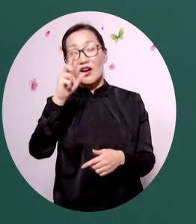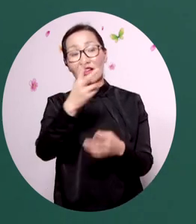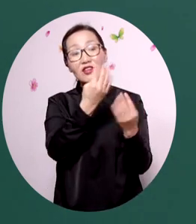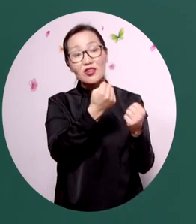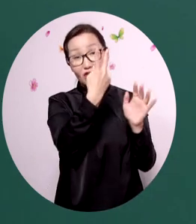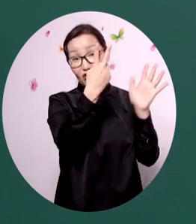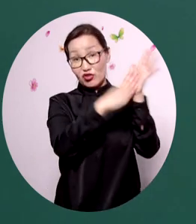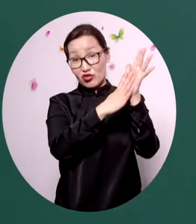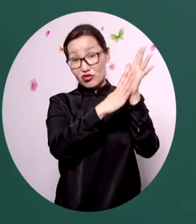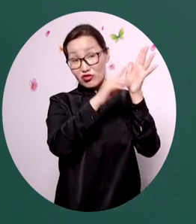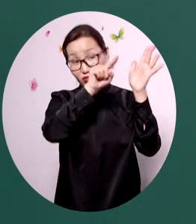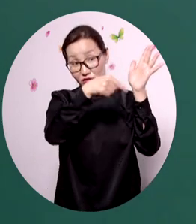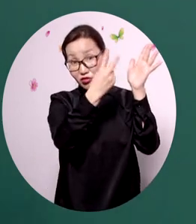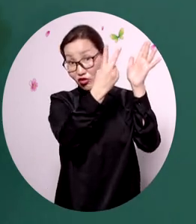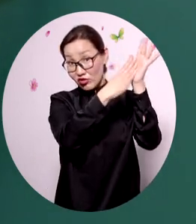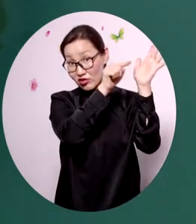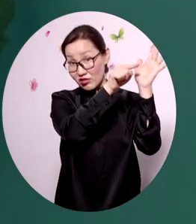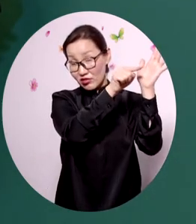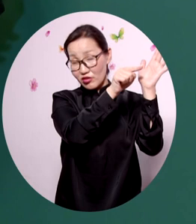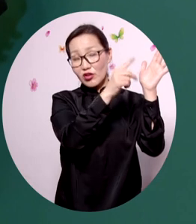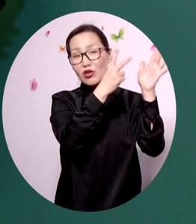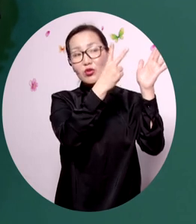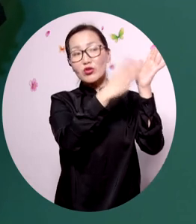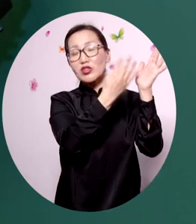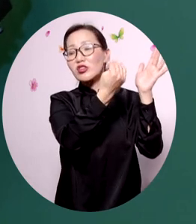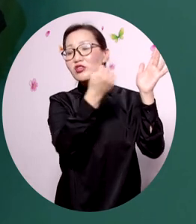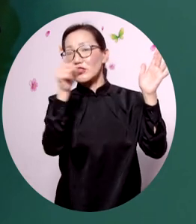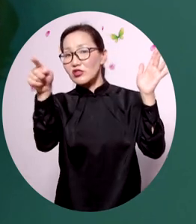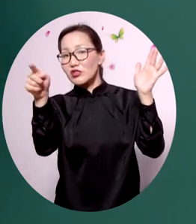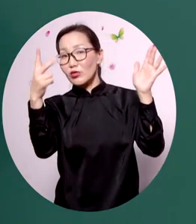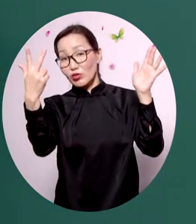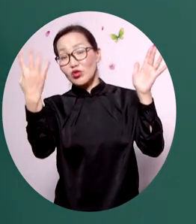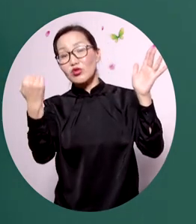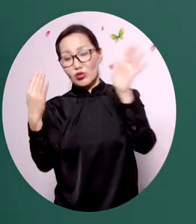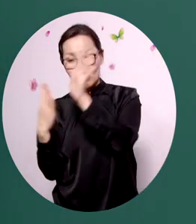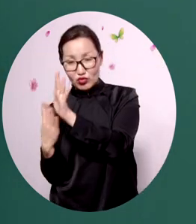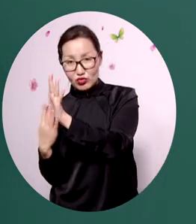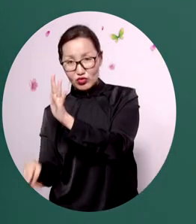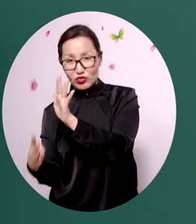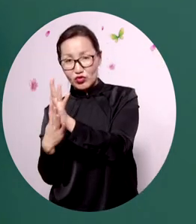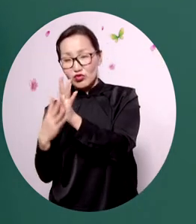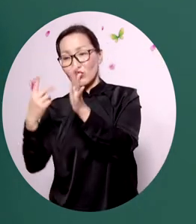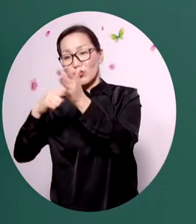хэсэгт маань 29 бүхэл байна. 29 бүхэлд 3 маань 9 удаа багтана. 3-ийн